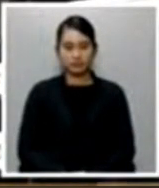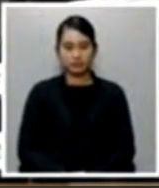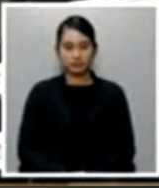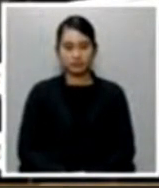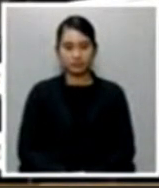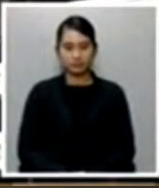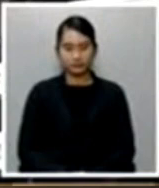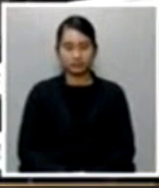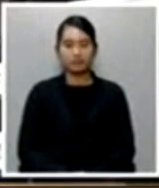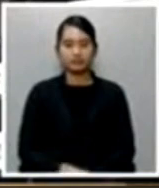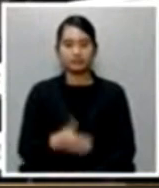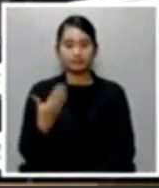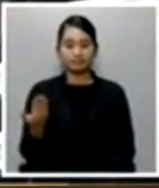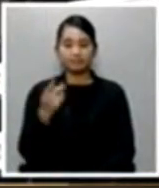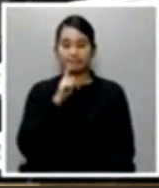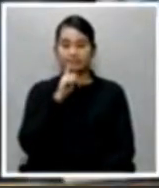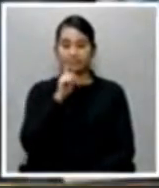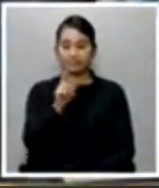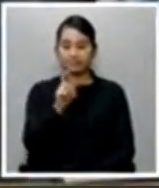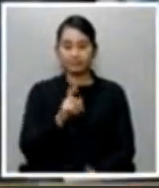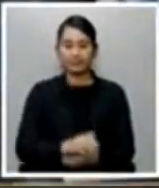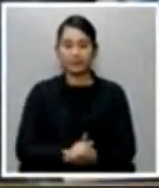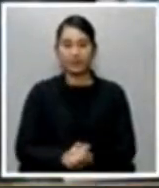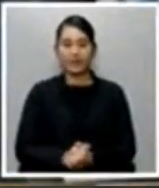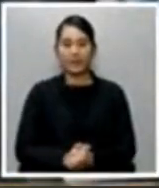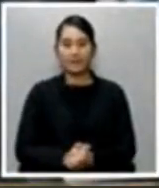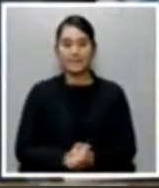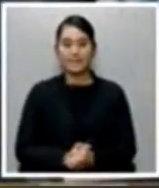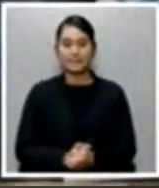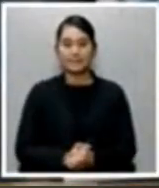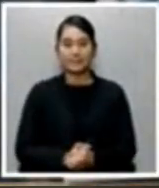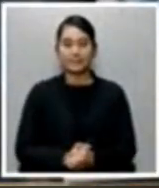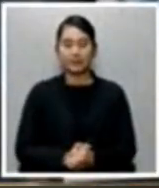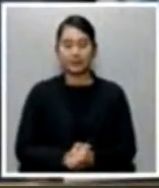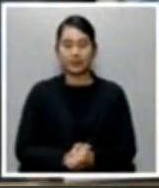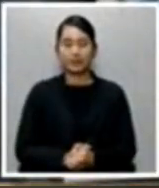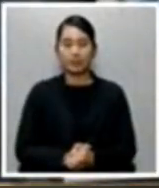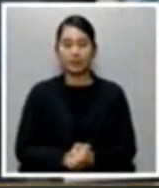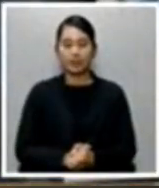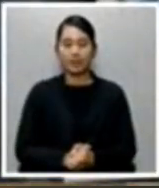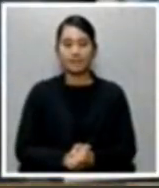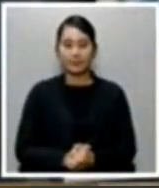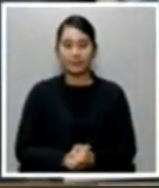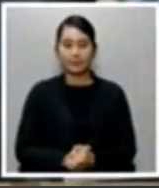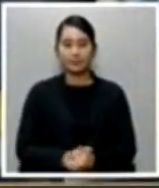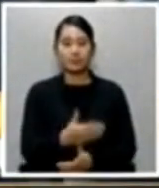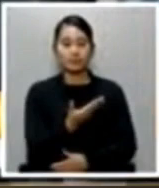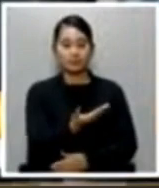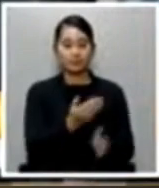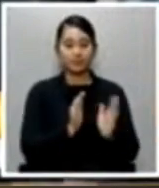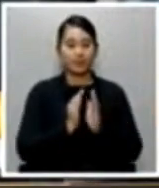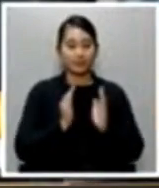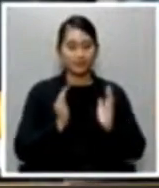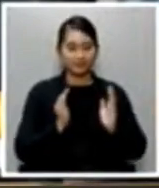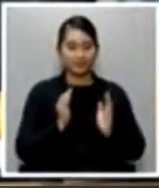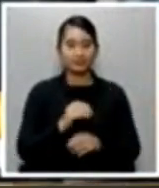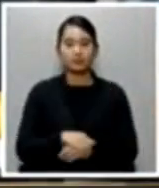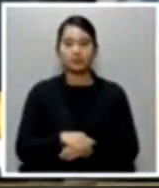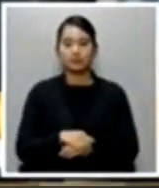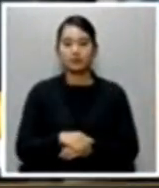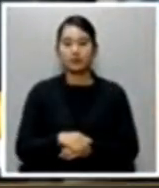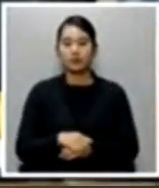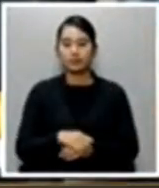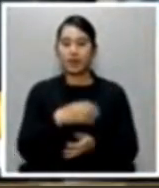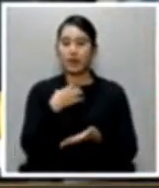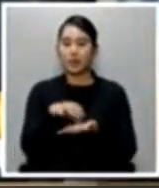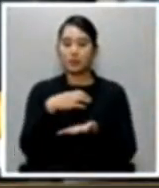ถามได้อีกครั้งครับ ขอบคุณครับท่านประธานครับต้องขอบคุณท่านรัฐมนตรีนะครับที่ได้